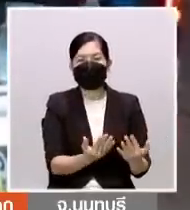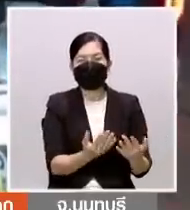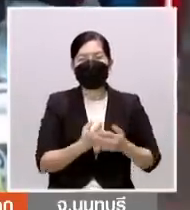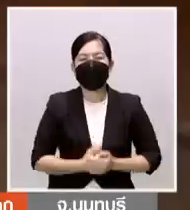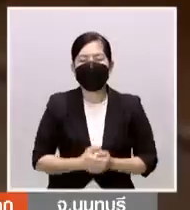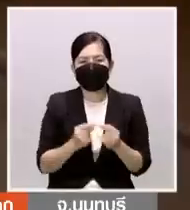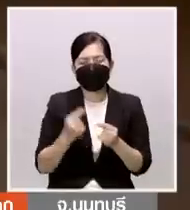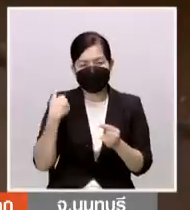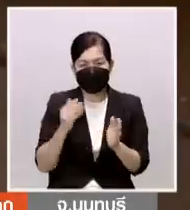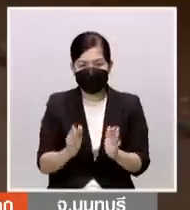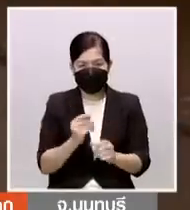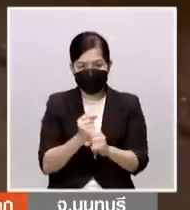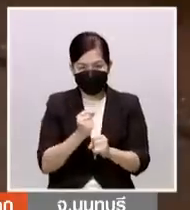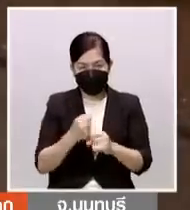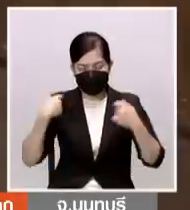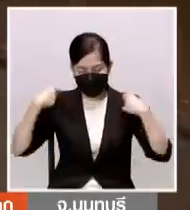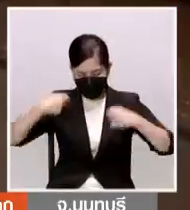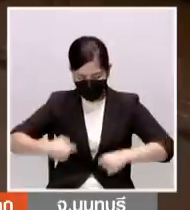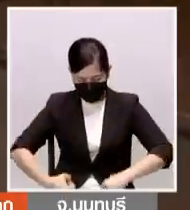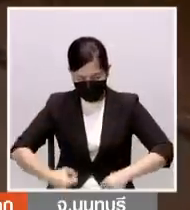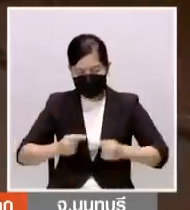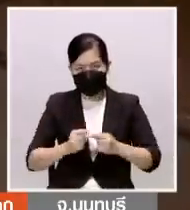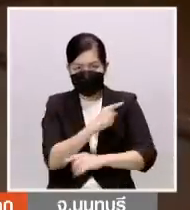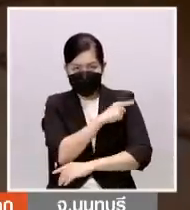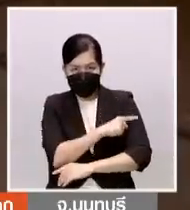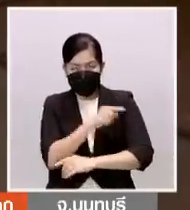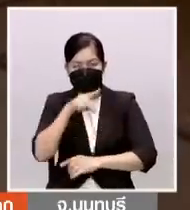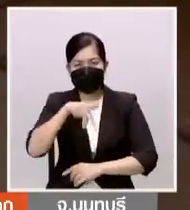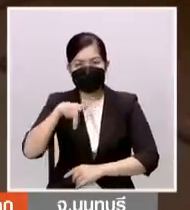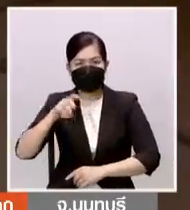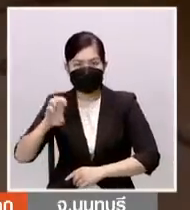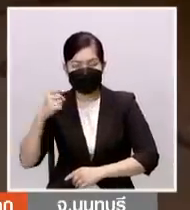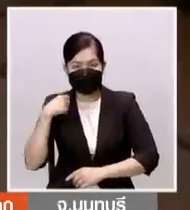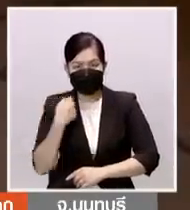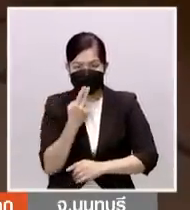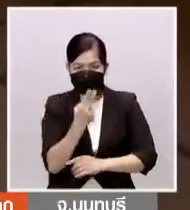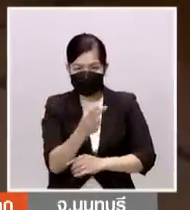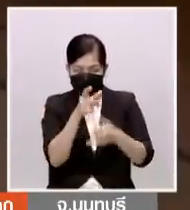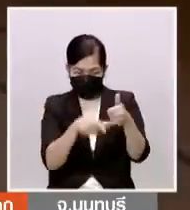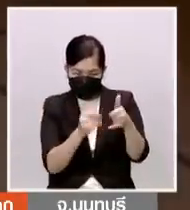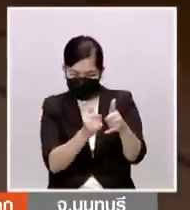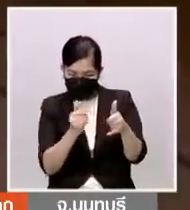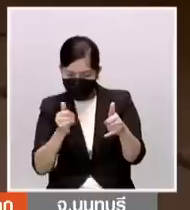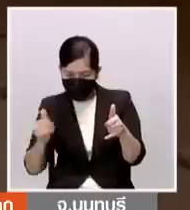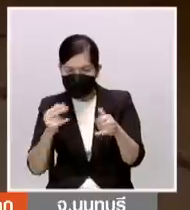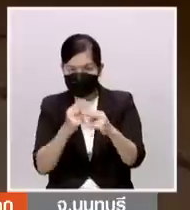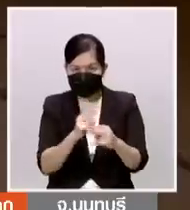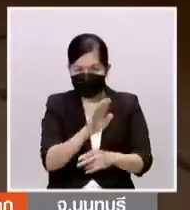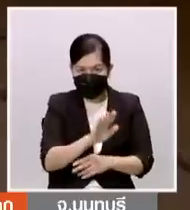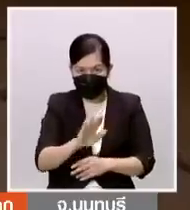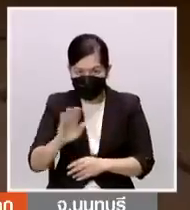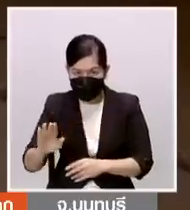ที่สวมใส่ชุด PPE คอยขันชื่อแล้วก็เช็คยอดตรวจสอบประวัติของแต่ละคนทำให้ชาวบ้านที่พบเห็นก็เข้า